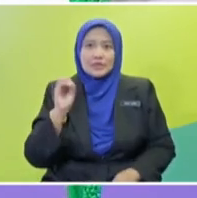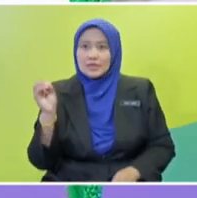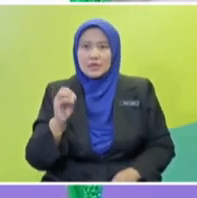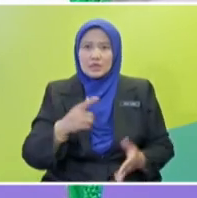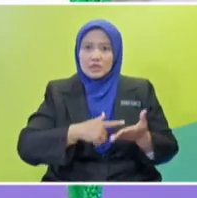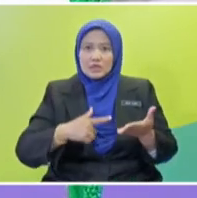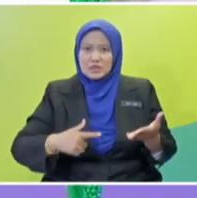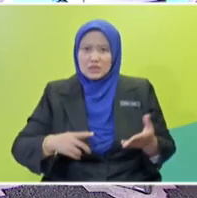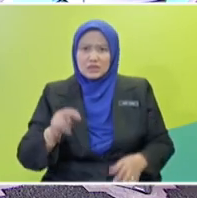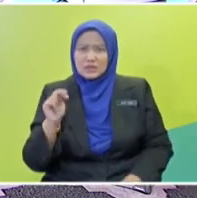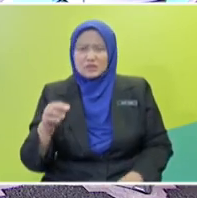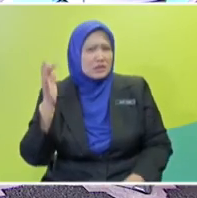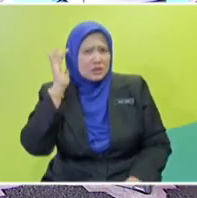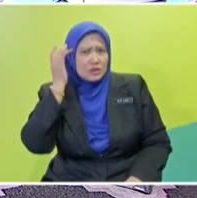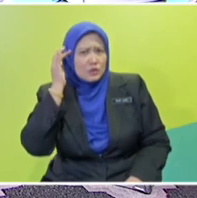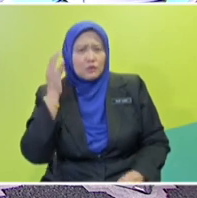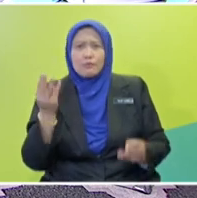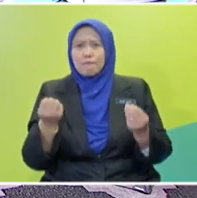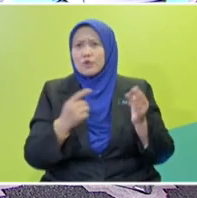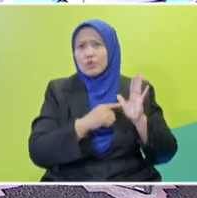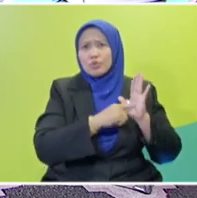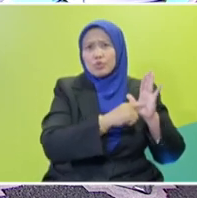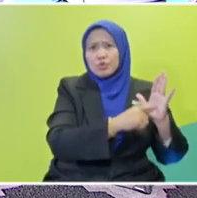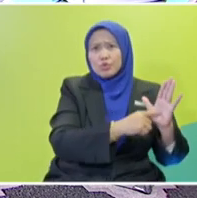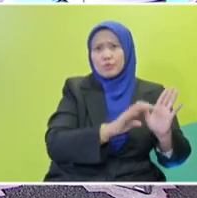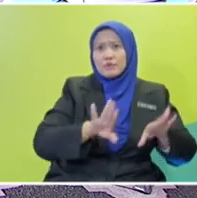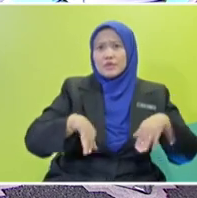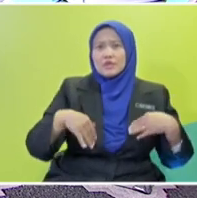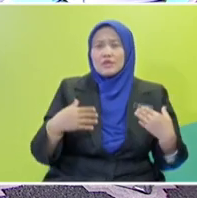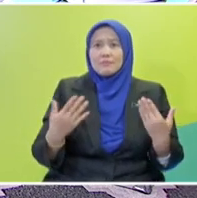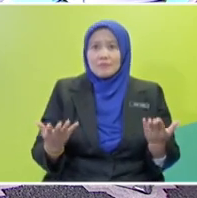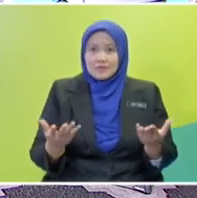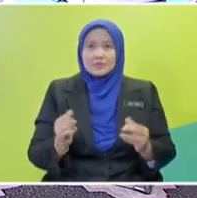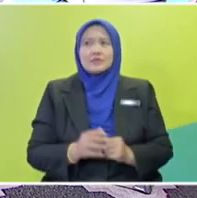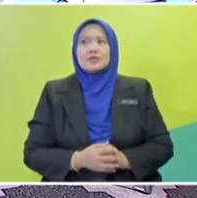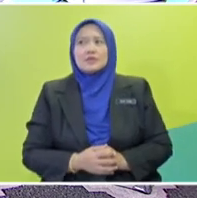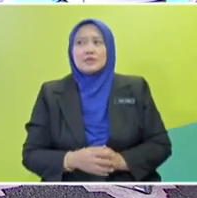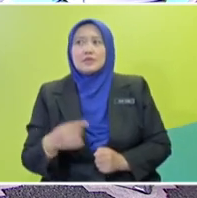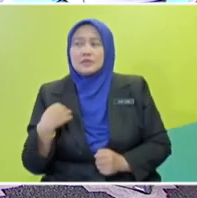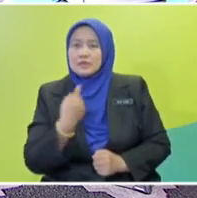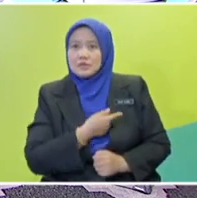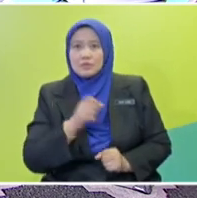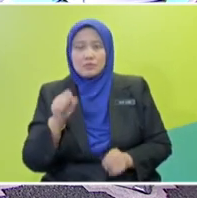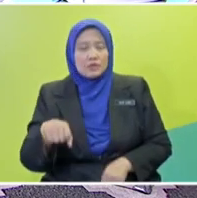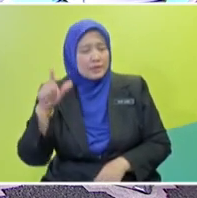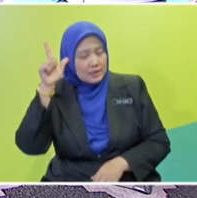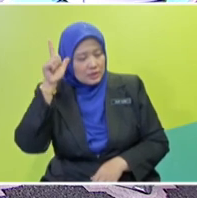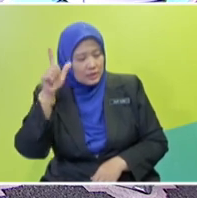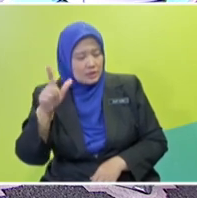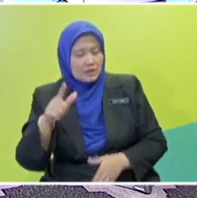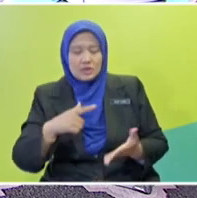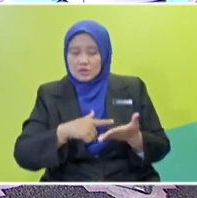untuk kegunaan kita juga bila kita Buatlah karangan Oke kita akan tengok Oke hasilnya sesuai ataupun tidak Oke